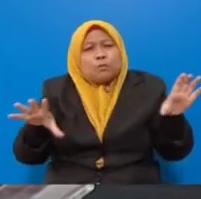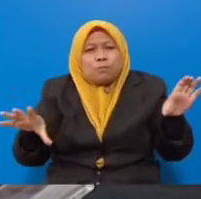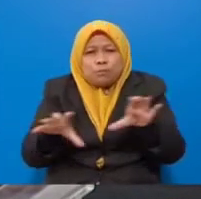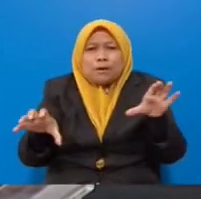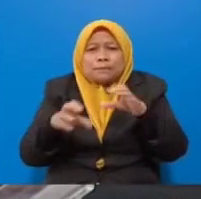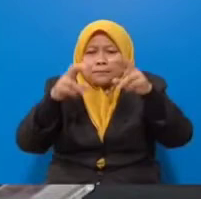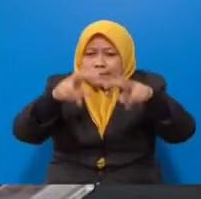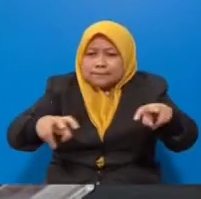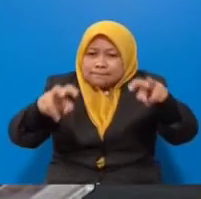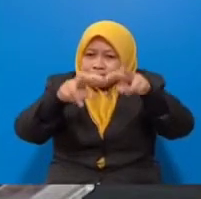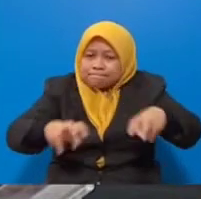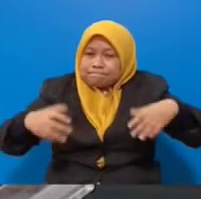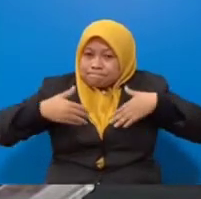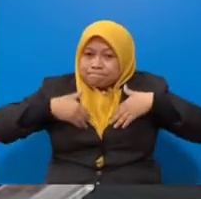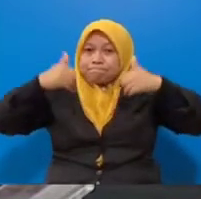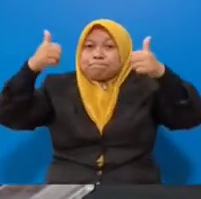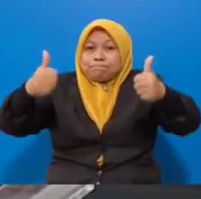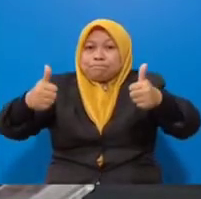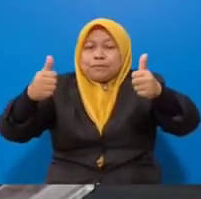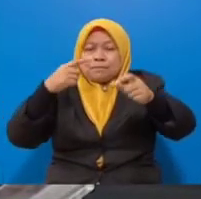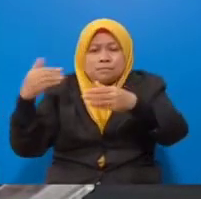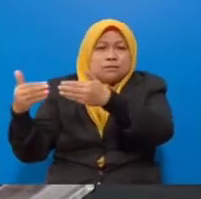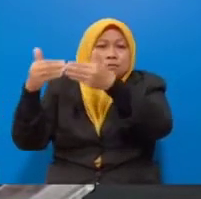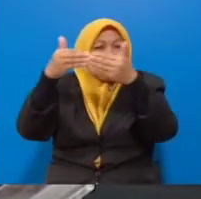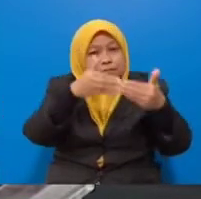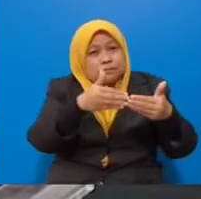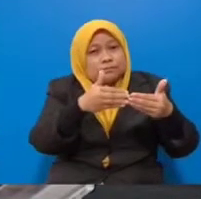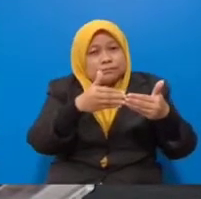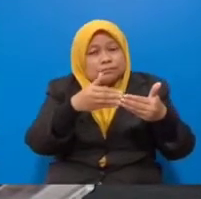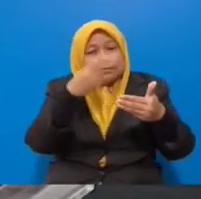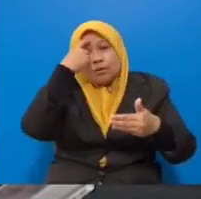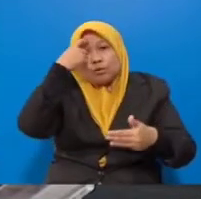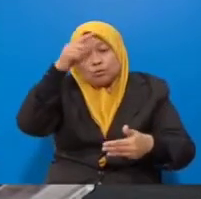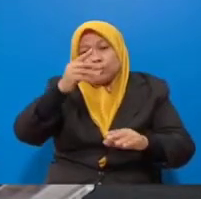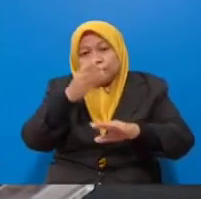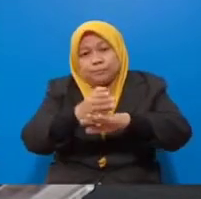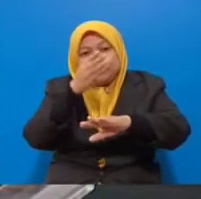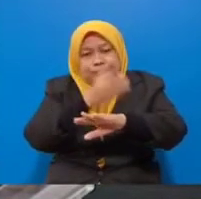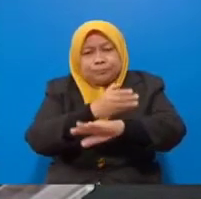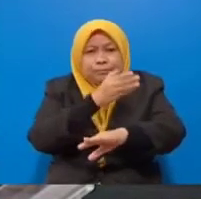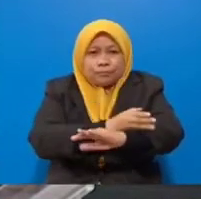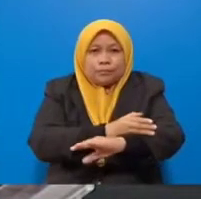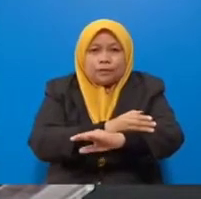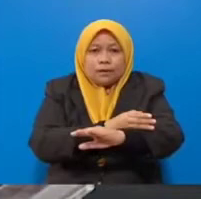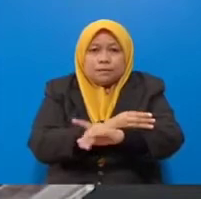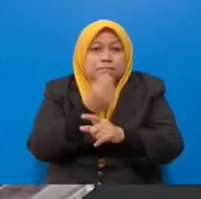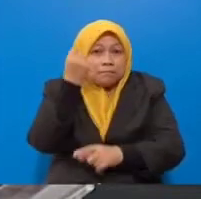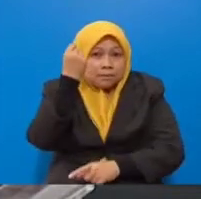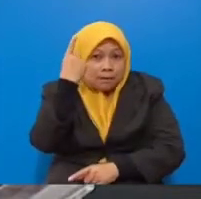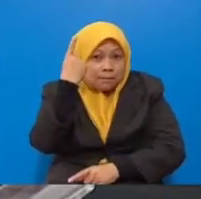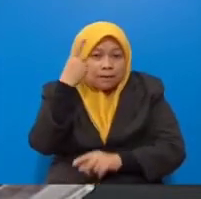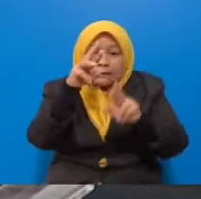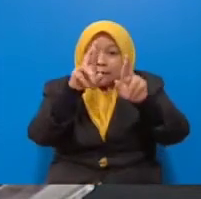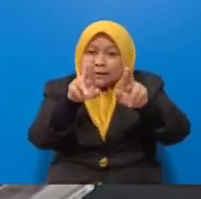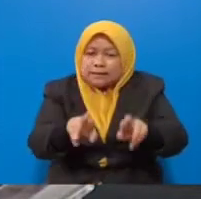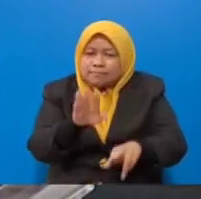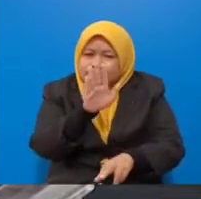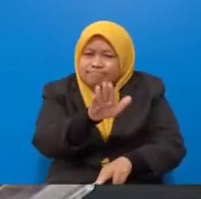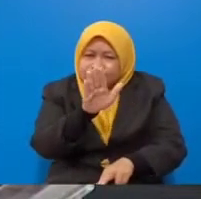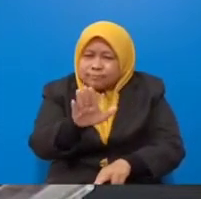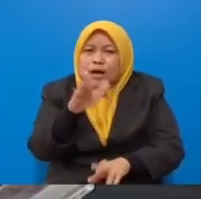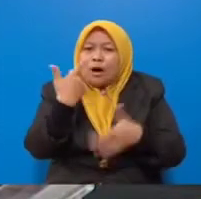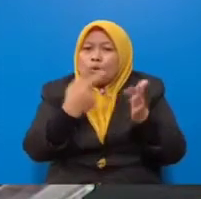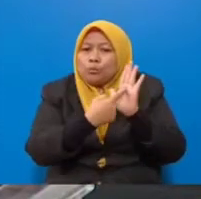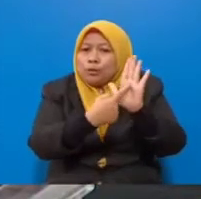melakukan pendidikan kesehatan yang berurusan bagi meningkatkan pemahaman rakyat mengenai